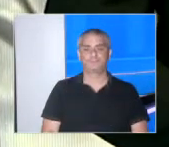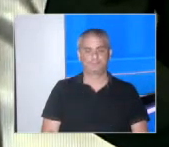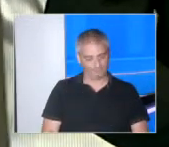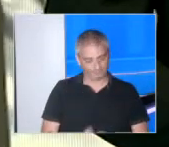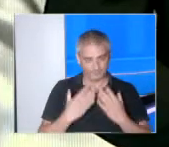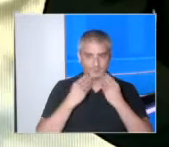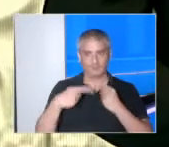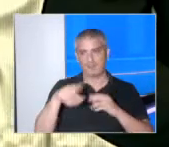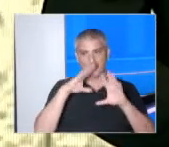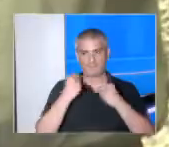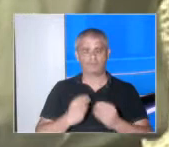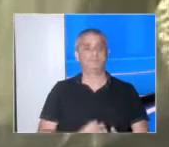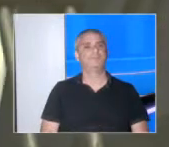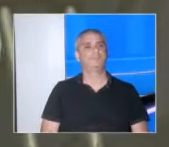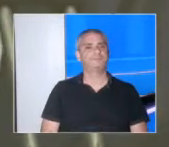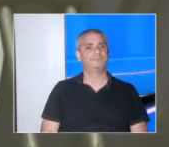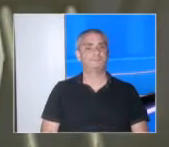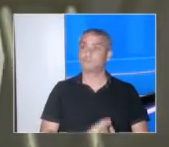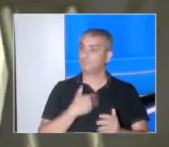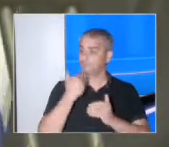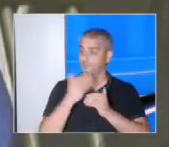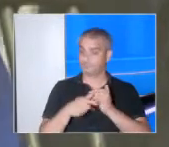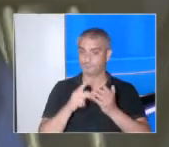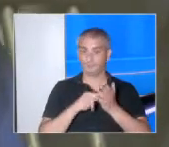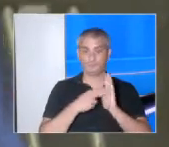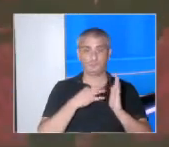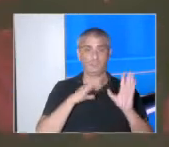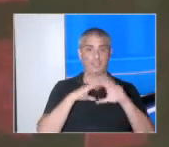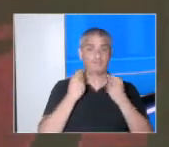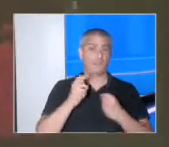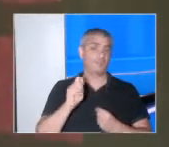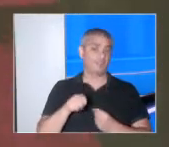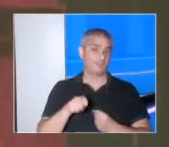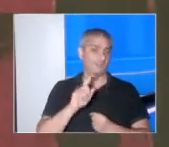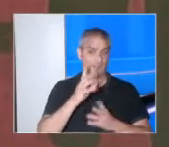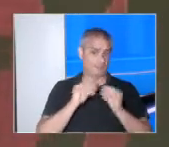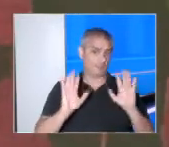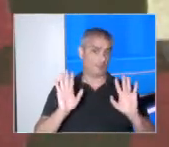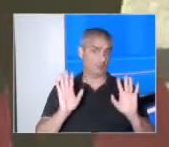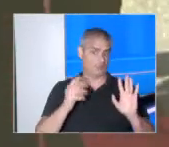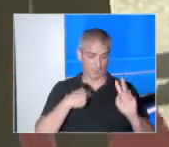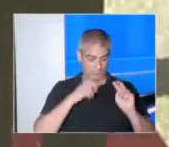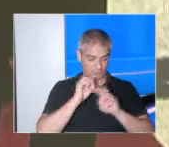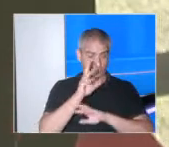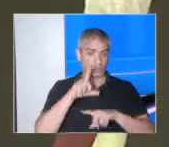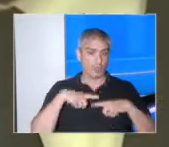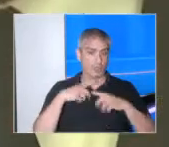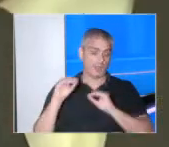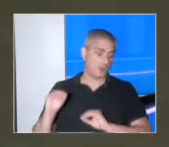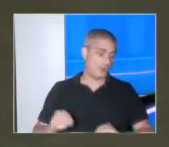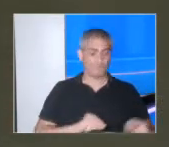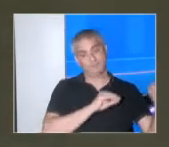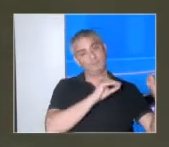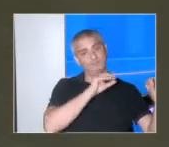תודה רבה לך וערב טוב. ערב טוב. זהו, אנחנו מסיימים כאן את התוכנית שלנו ערב טוב כנסת, אבל אל תלכו לשום מקום, אנחנו בשידור חי, עוברים